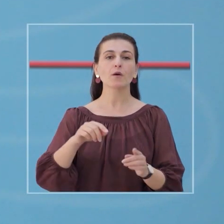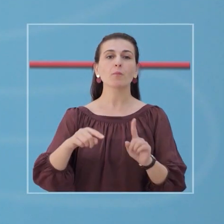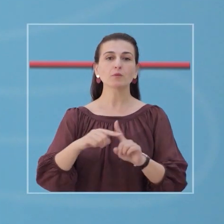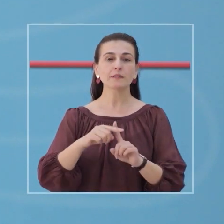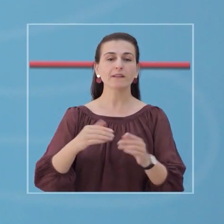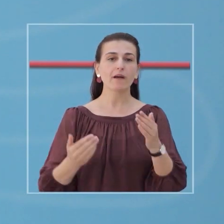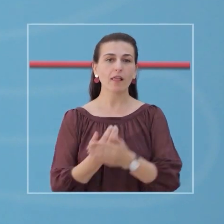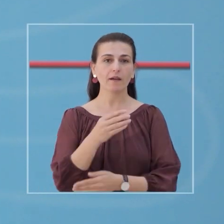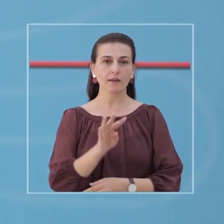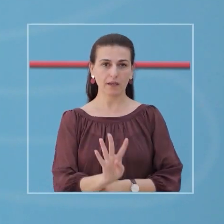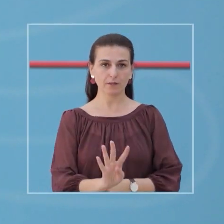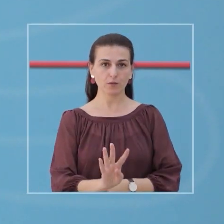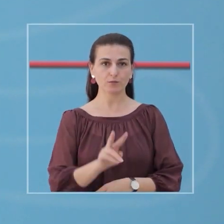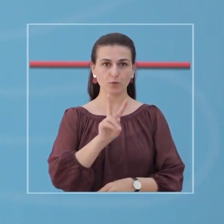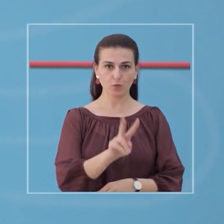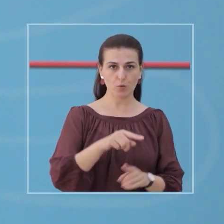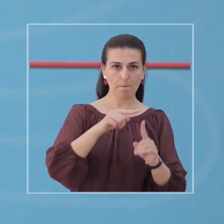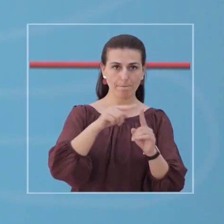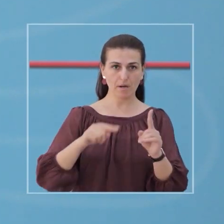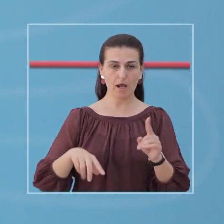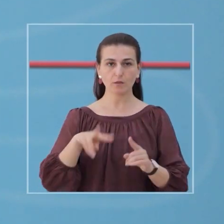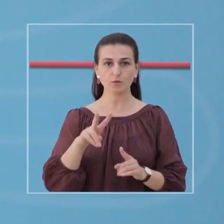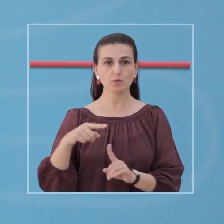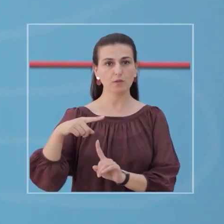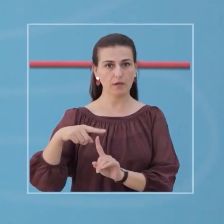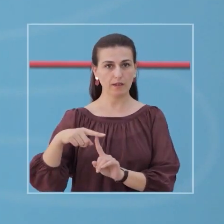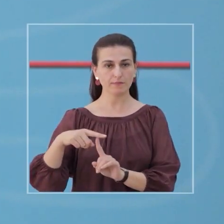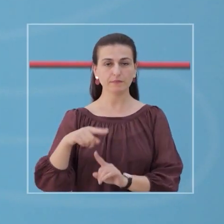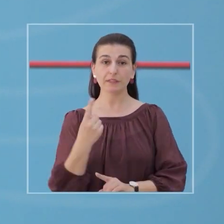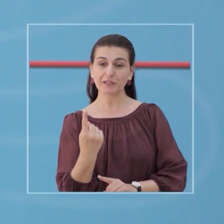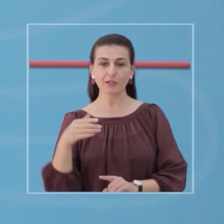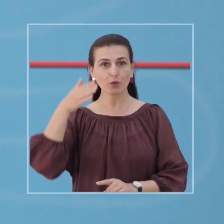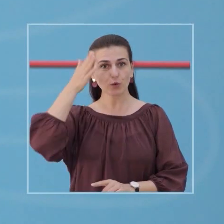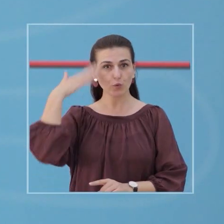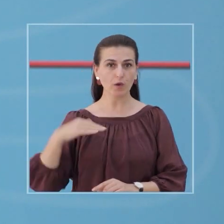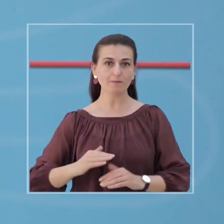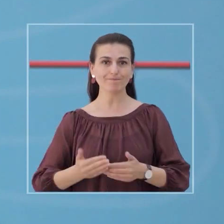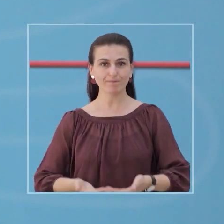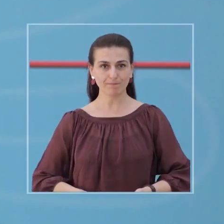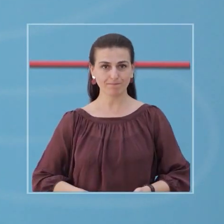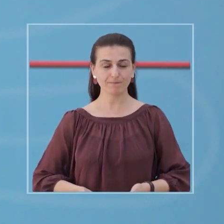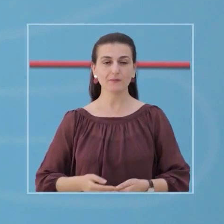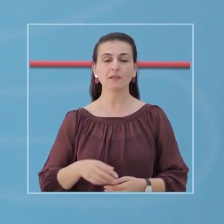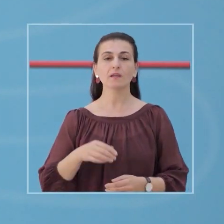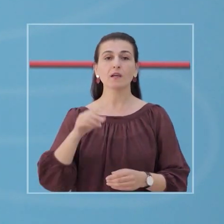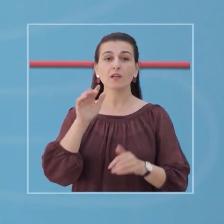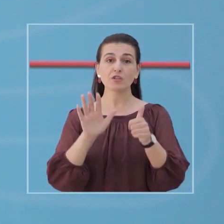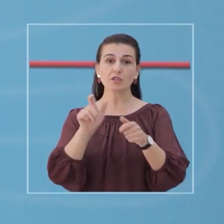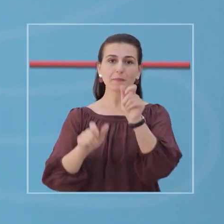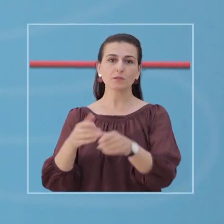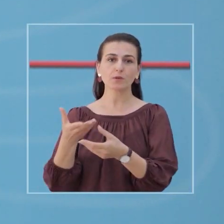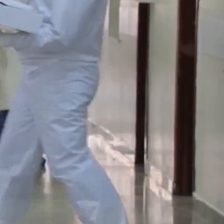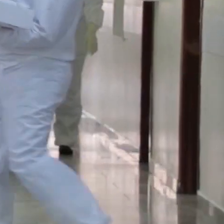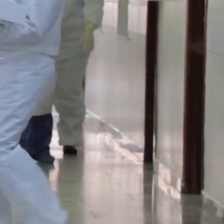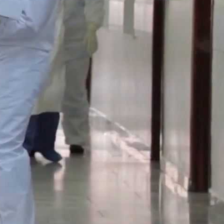4 qytetarë, përkatsisht dy nga Berati, dy nga Tirana, mes të cilve një grua 7 zënë, të shëruar 6